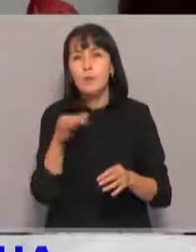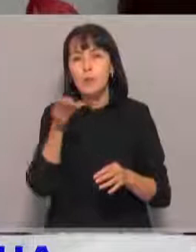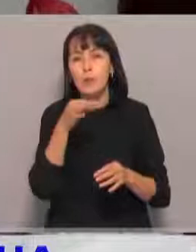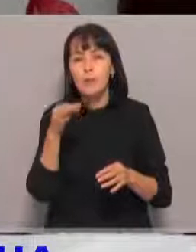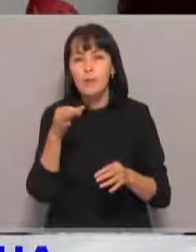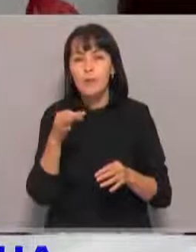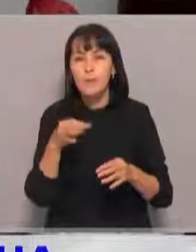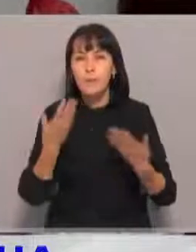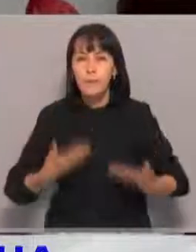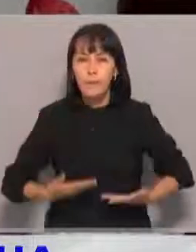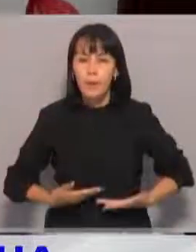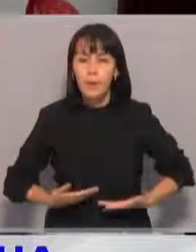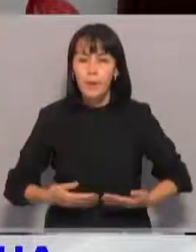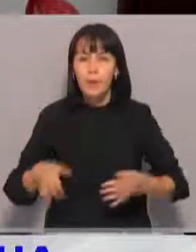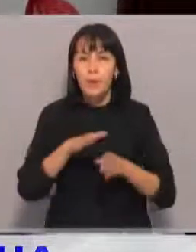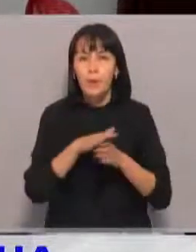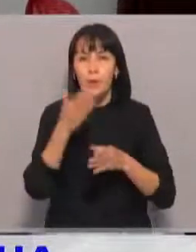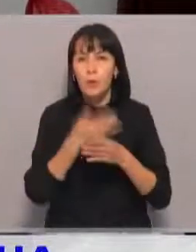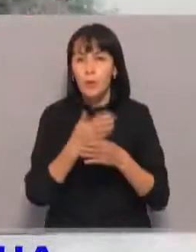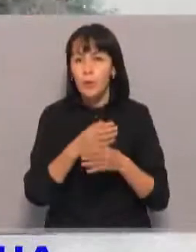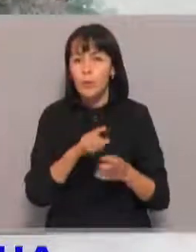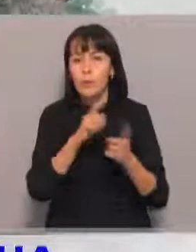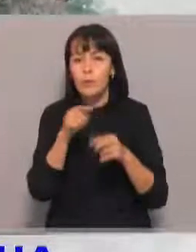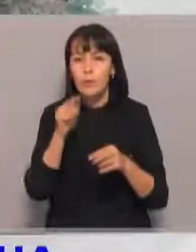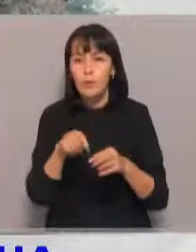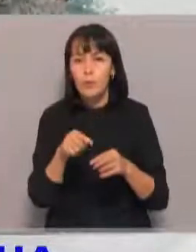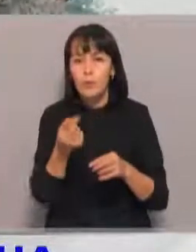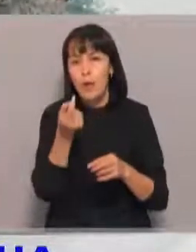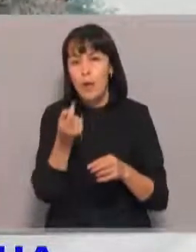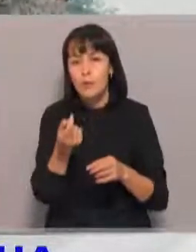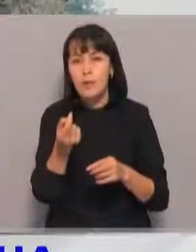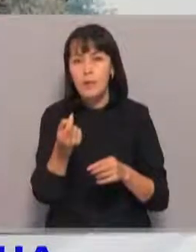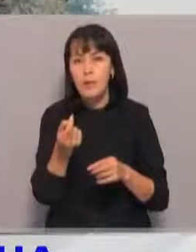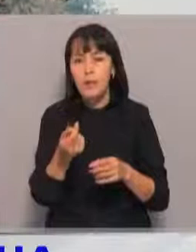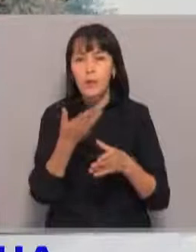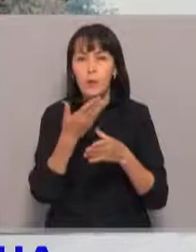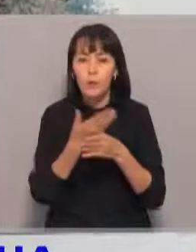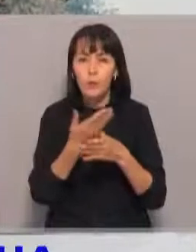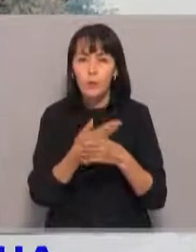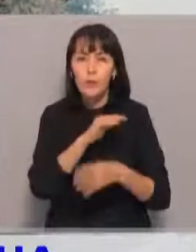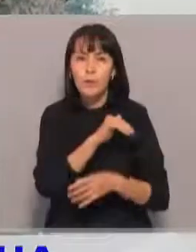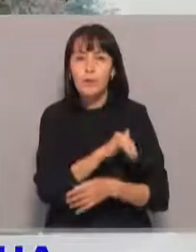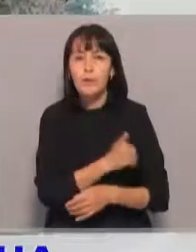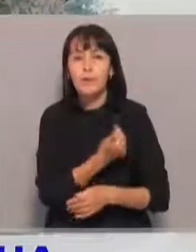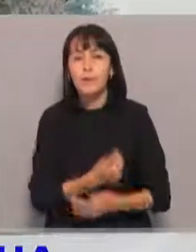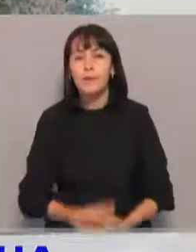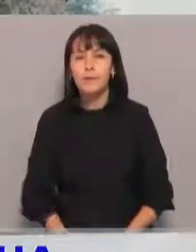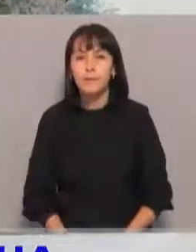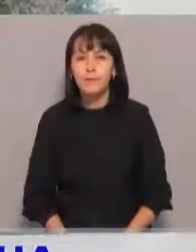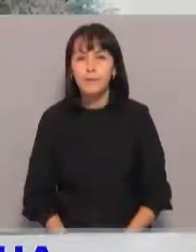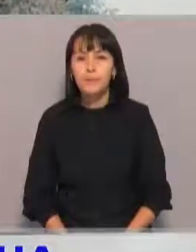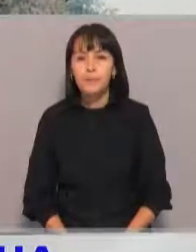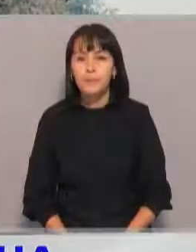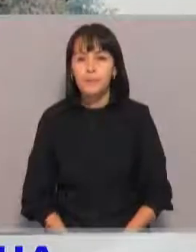жағдайы жақсарғандығы. Толықтай көмек бере алмаймыз, бірақ соның өзінде де бір қолымыздың ұшы тисе де қол ұшын беріп осылай